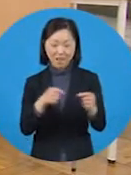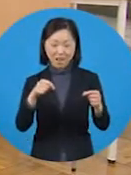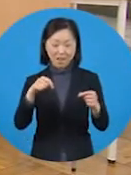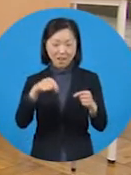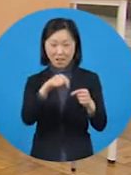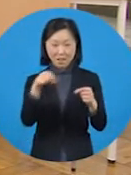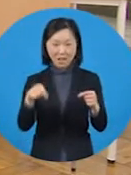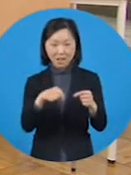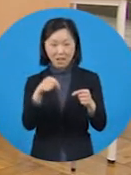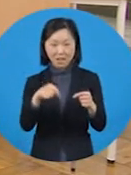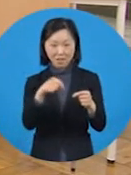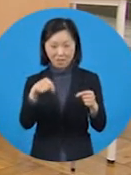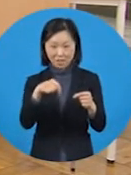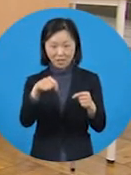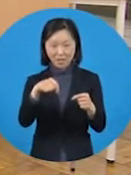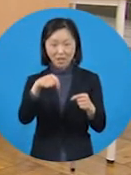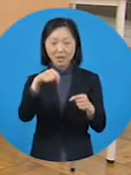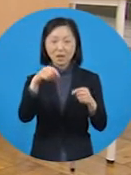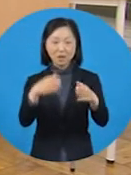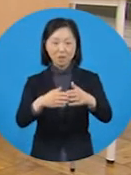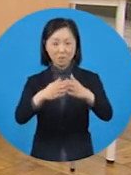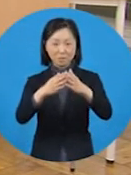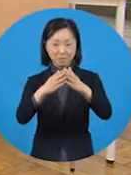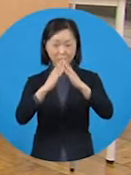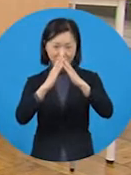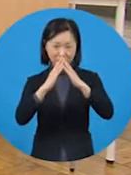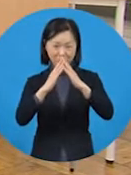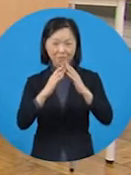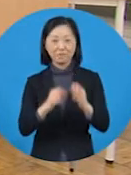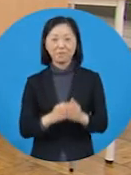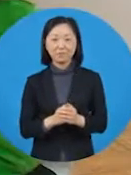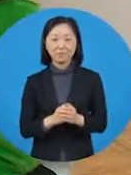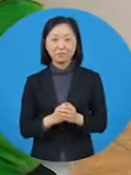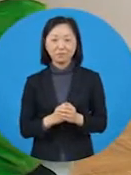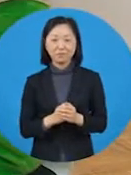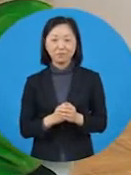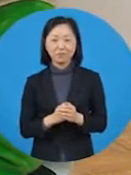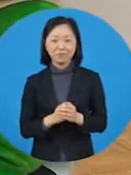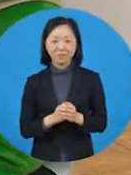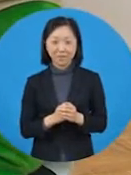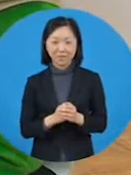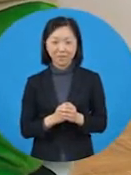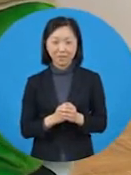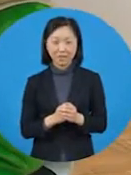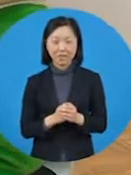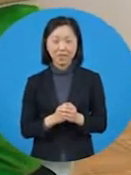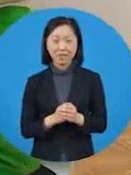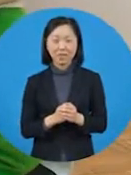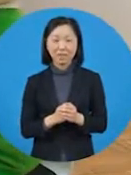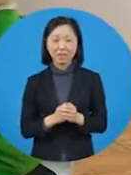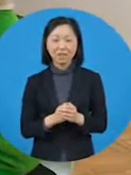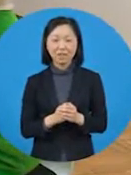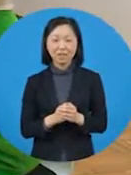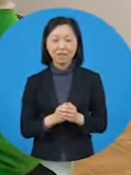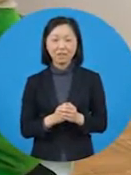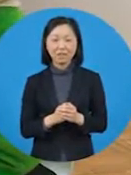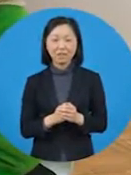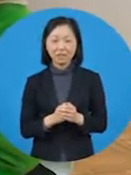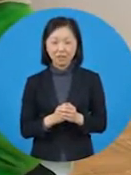そしてオープンに伴いカフェコーナーも設けました。 はい、どうぞ。 は